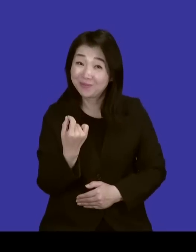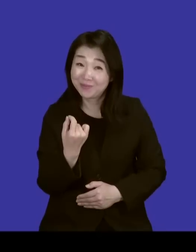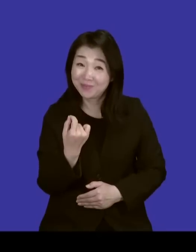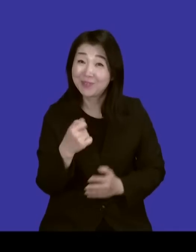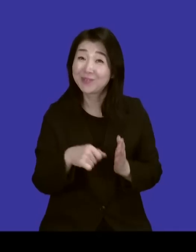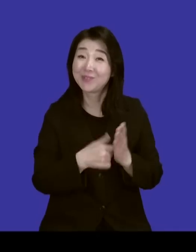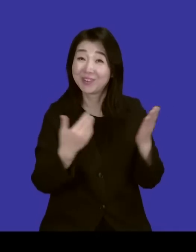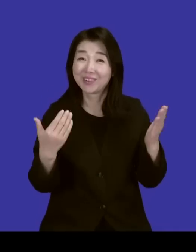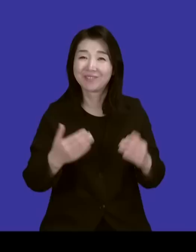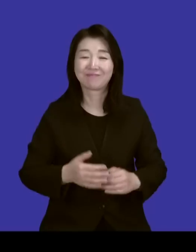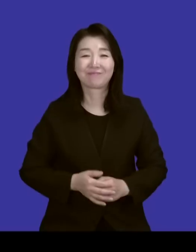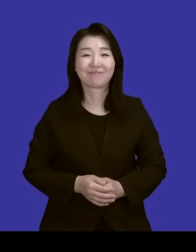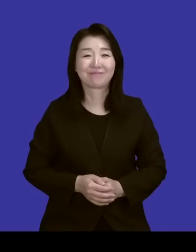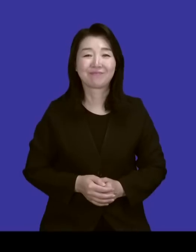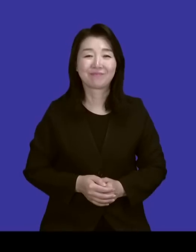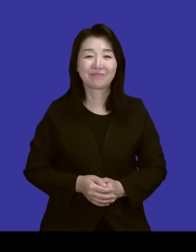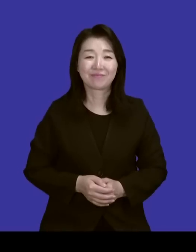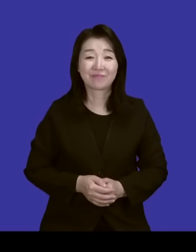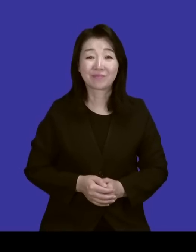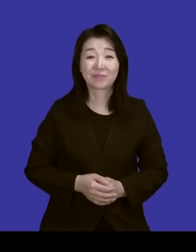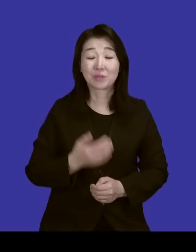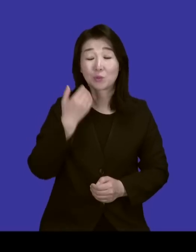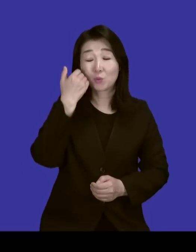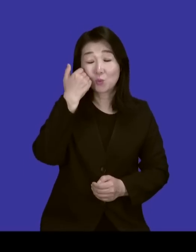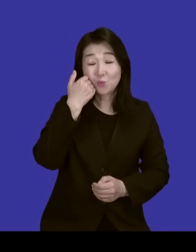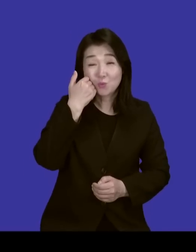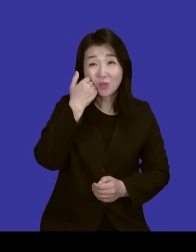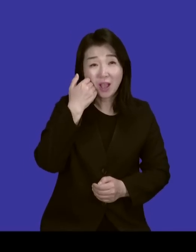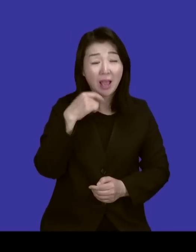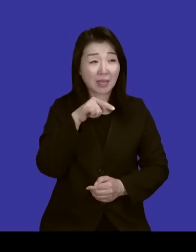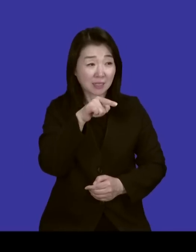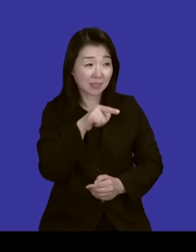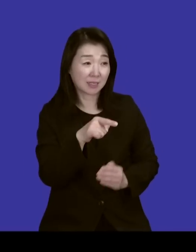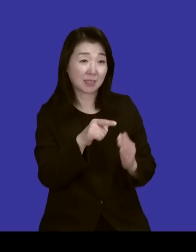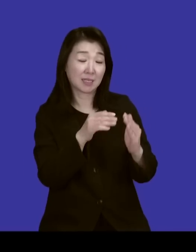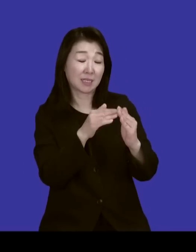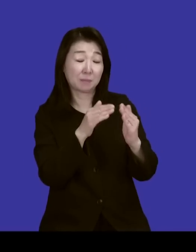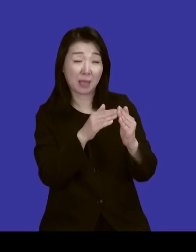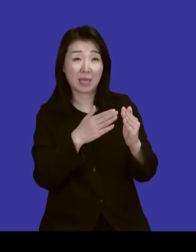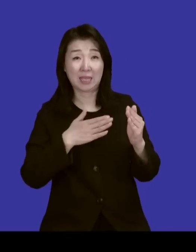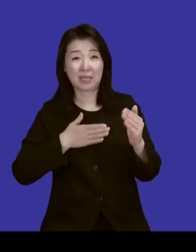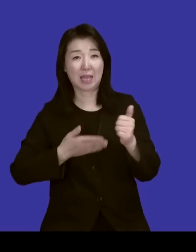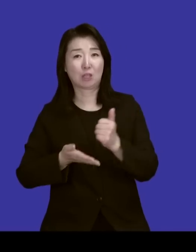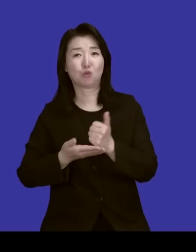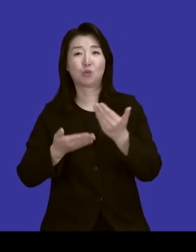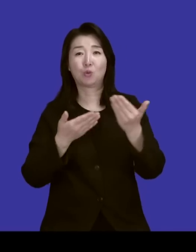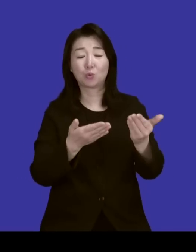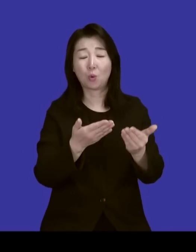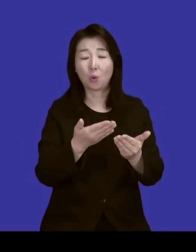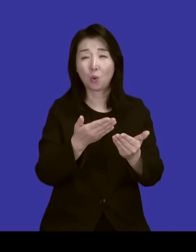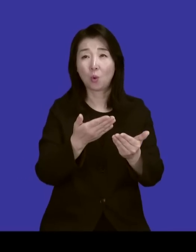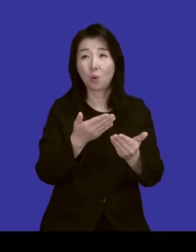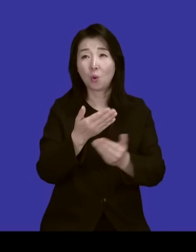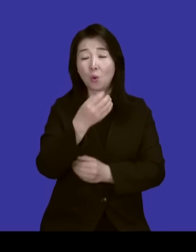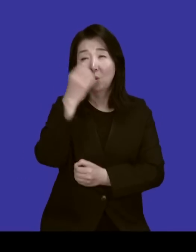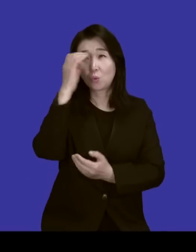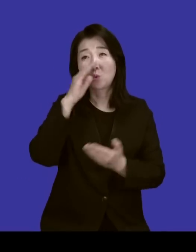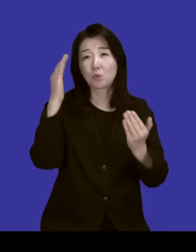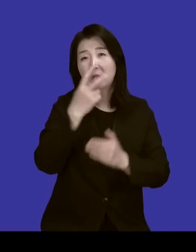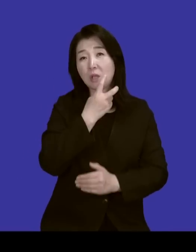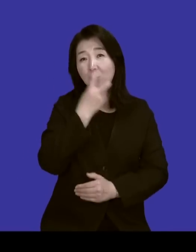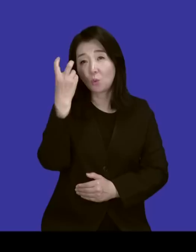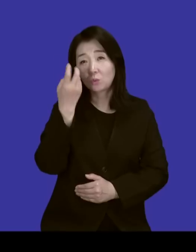아니죠. 누군가가 그 집안에게 제 얘기를 했대요. 예, 추천을 했군요. 똑똑한 고등학생인데 예, 예.